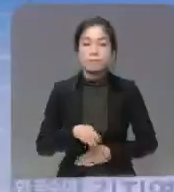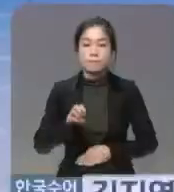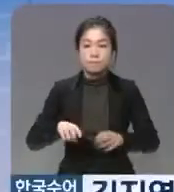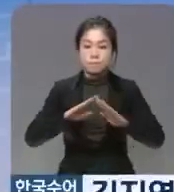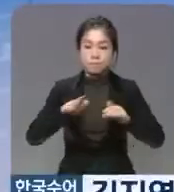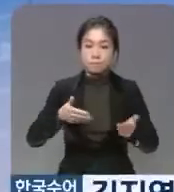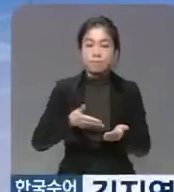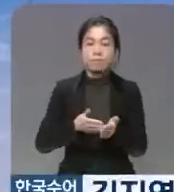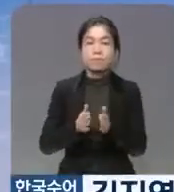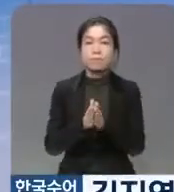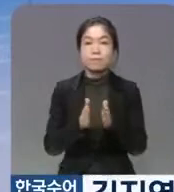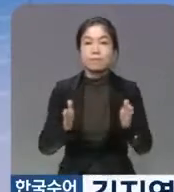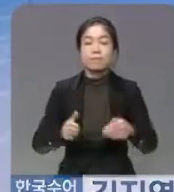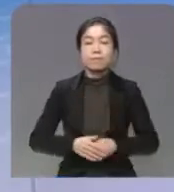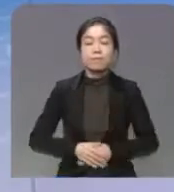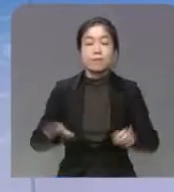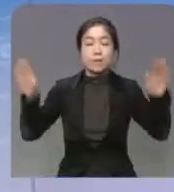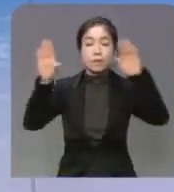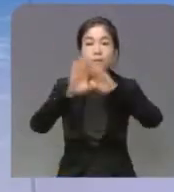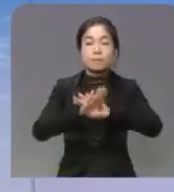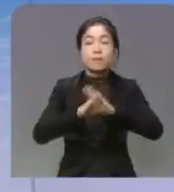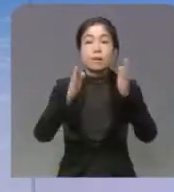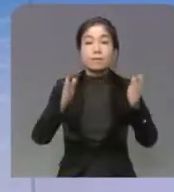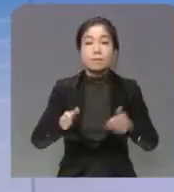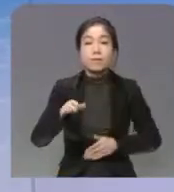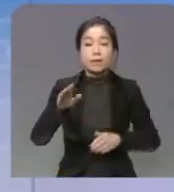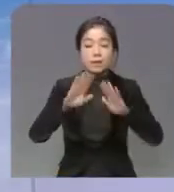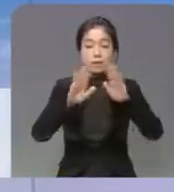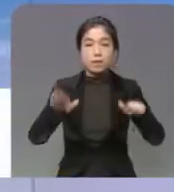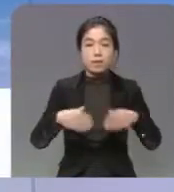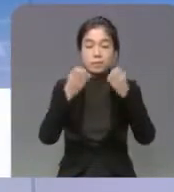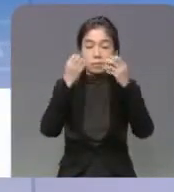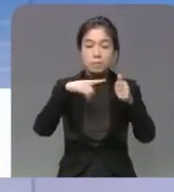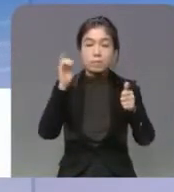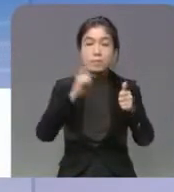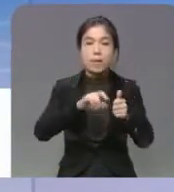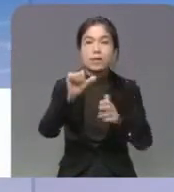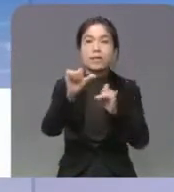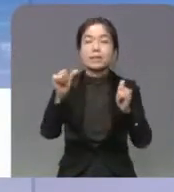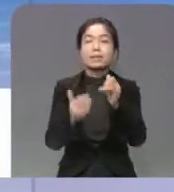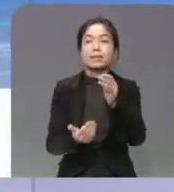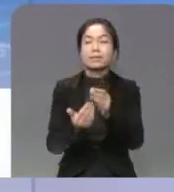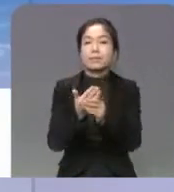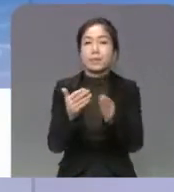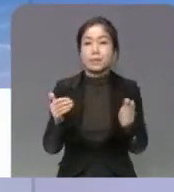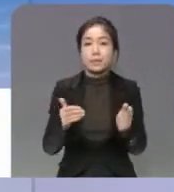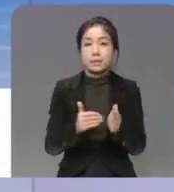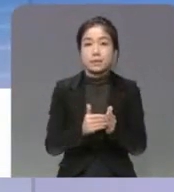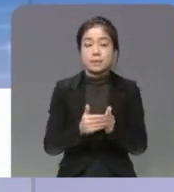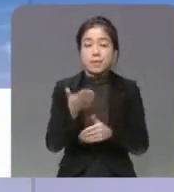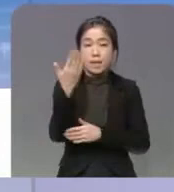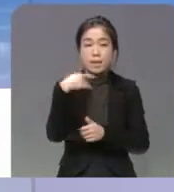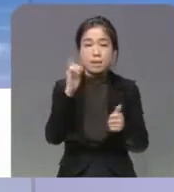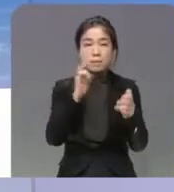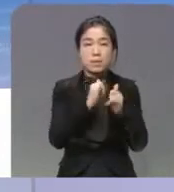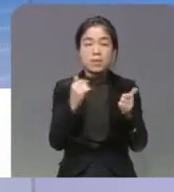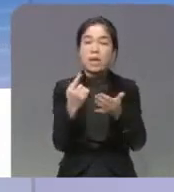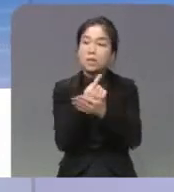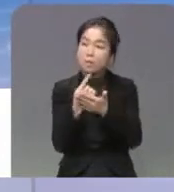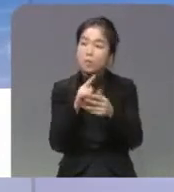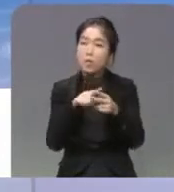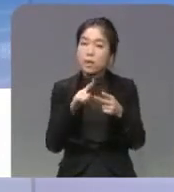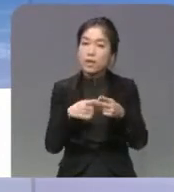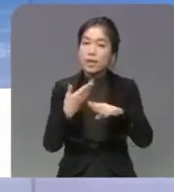광주 전남구 뉴스입니다. 밤사이 전남에서 신규 확진자가 5명이 발생했습니다. 기존 확진자의